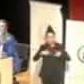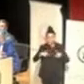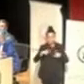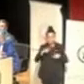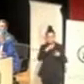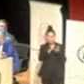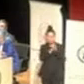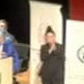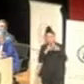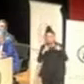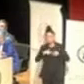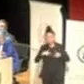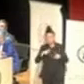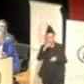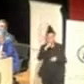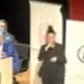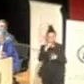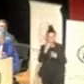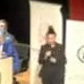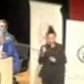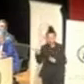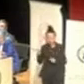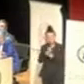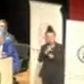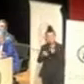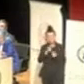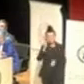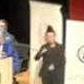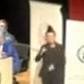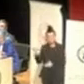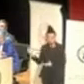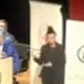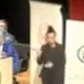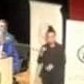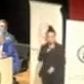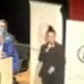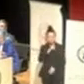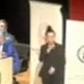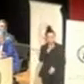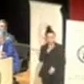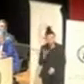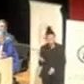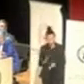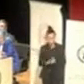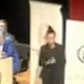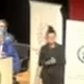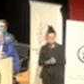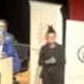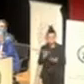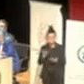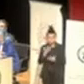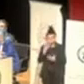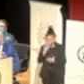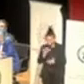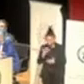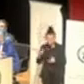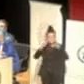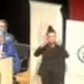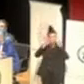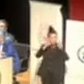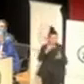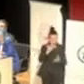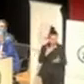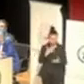Şube Müdürü olarak görev yapmakta olan Atlahan İngilizce bilmekte. Temel ilgi alanları arasında voleybol,